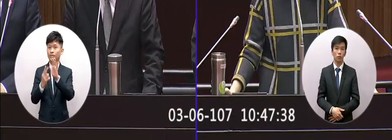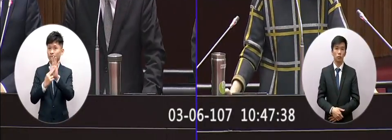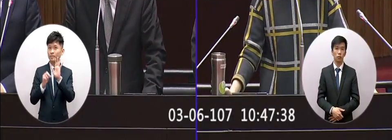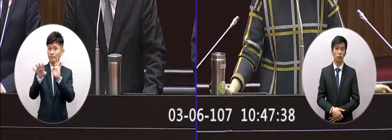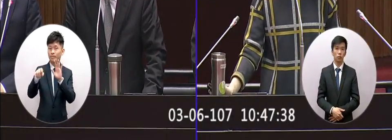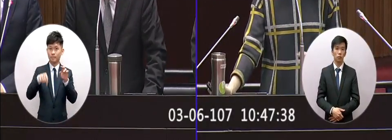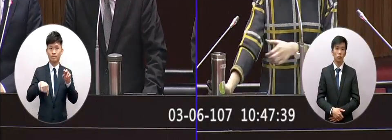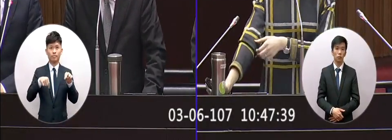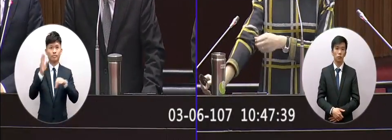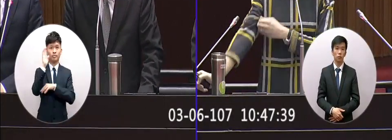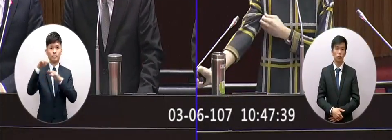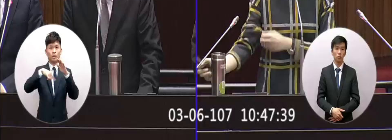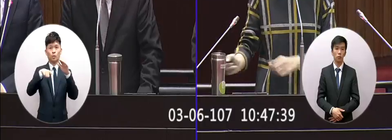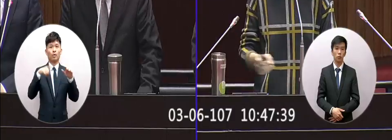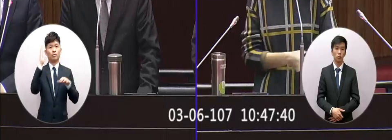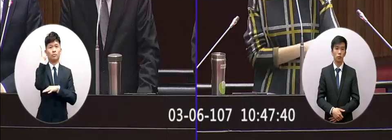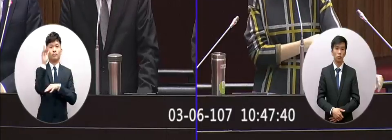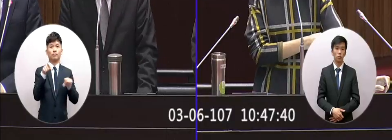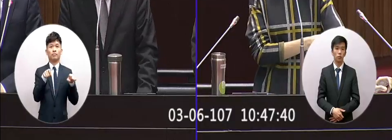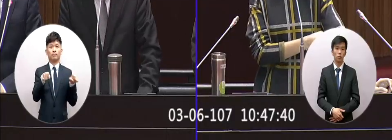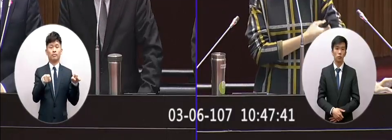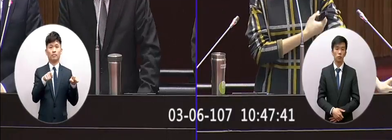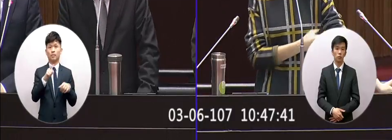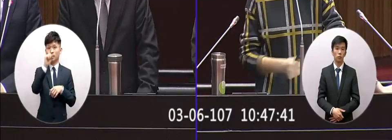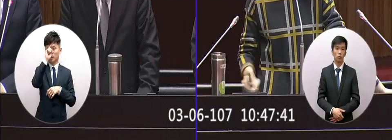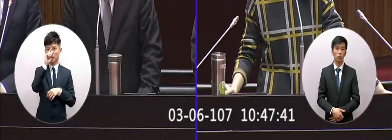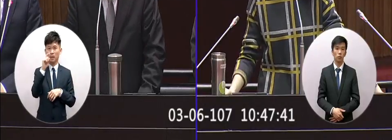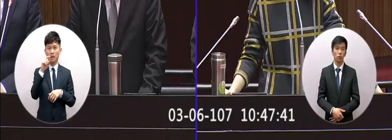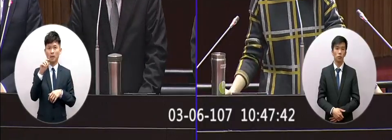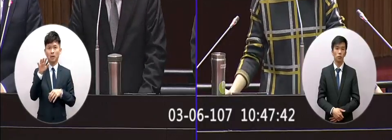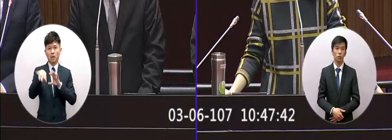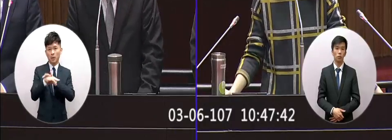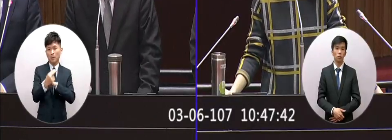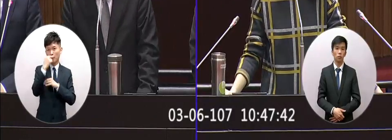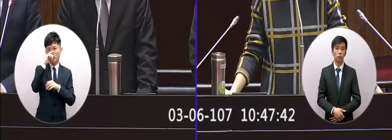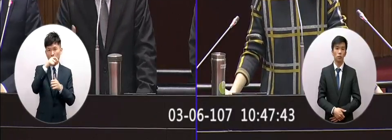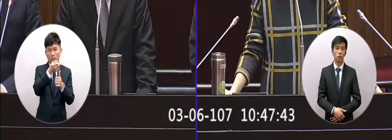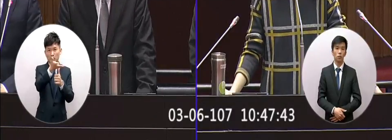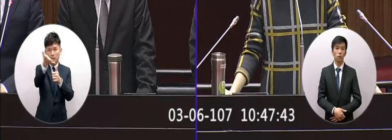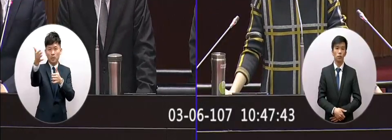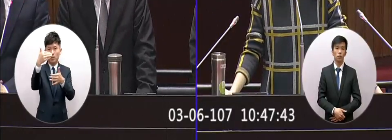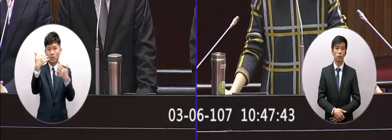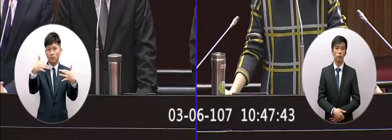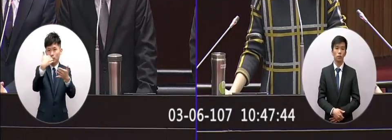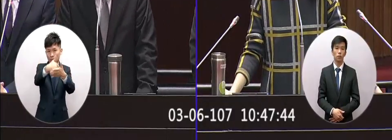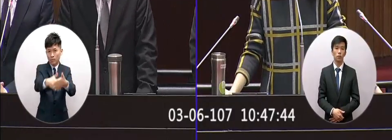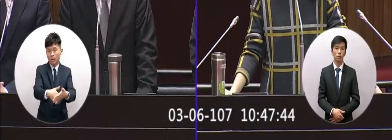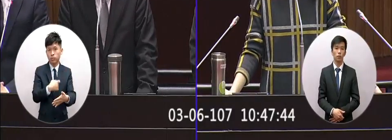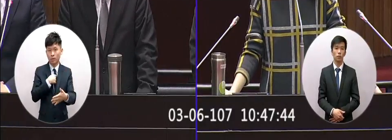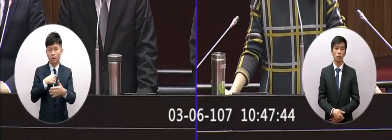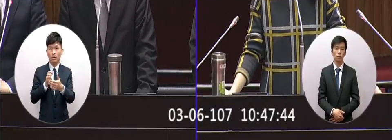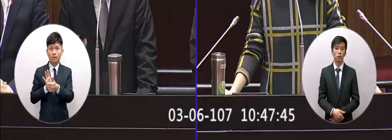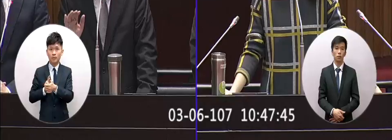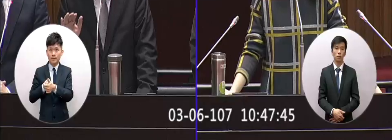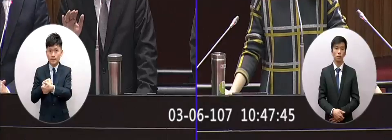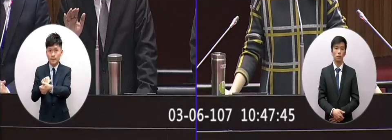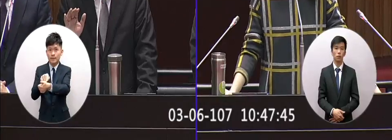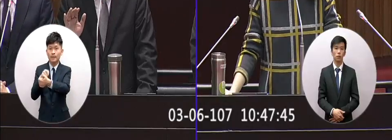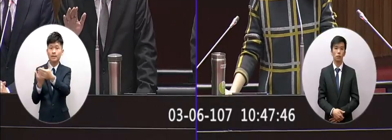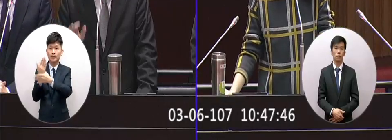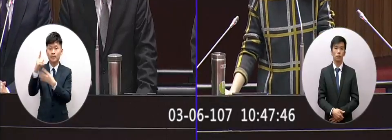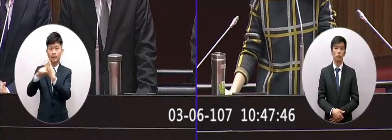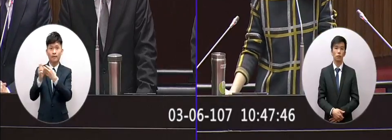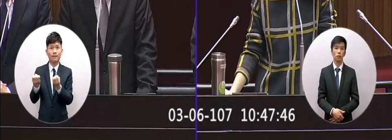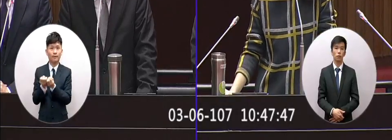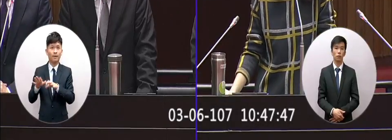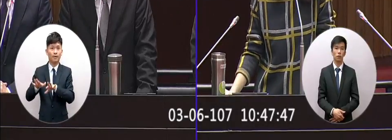这个是行政院的政策啊，我们希望在解决空污的问题的时候，也能够促进产业的发展。那这样的话呢，